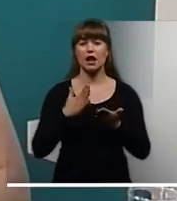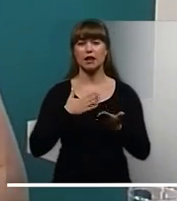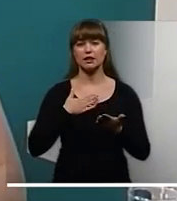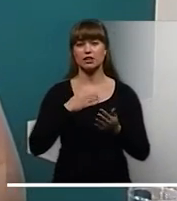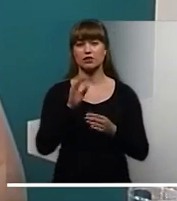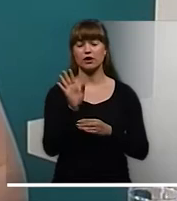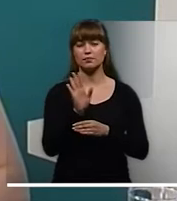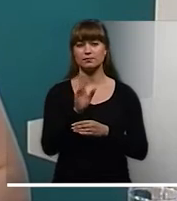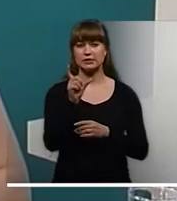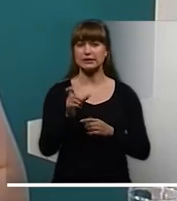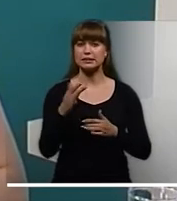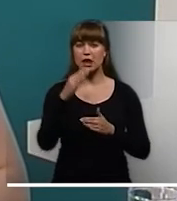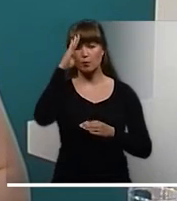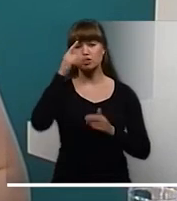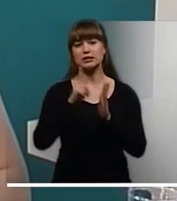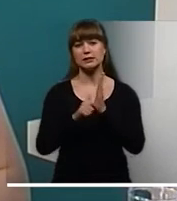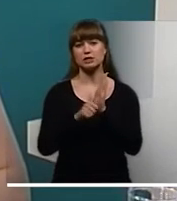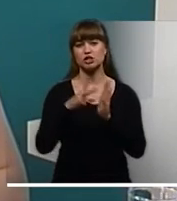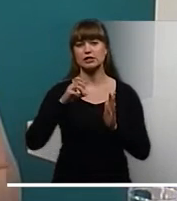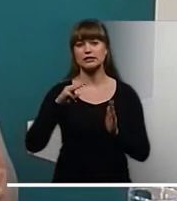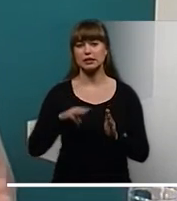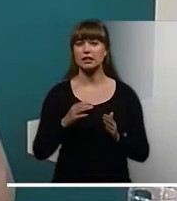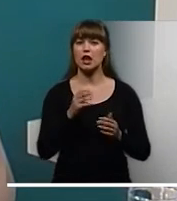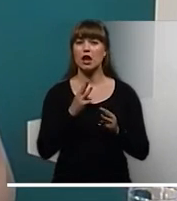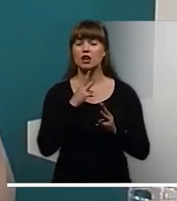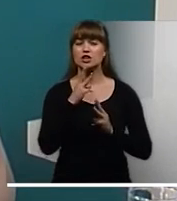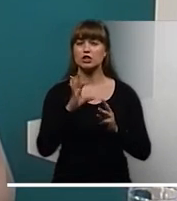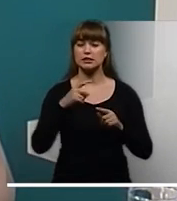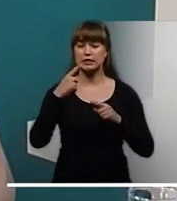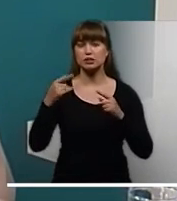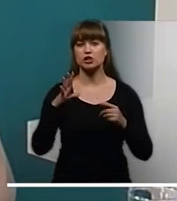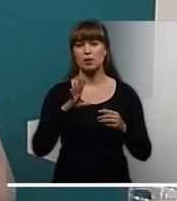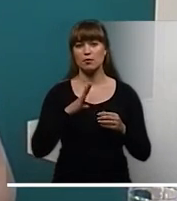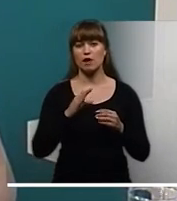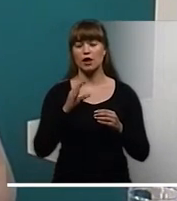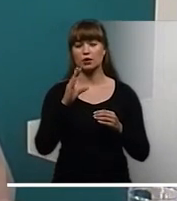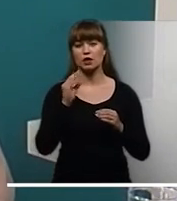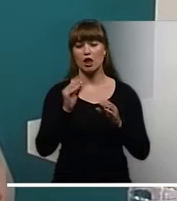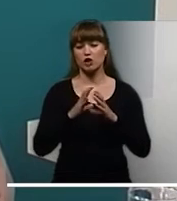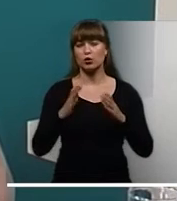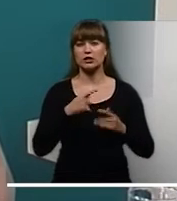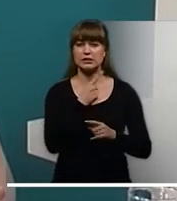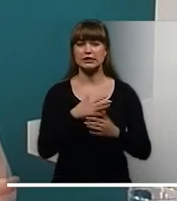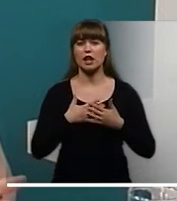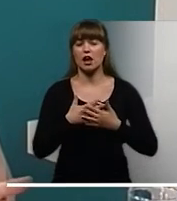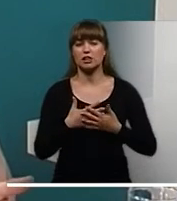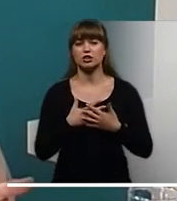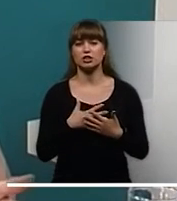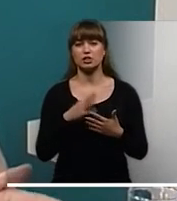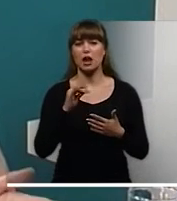нашего телезрителя. Это мужчина, ему 76 лет. Жалуется он на следующее. У него отекают ноги, сильная отдышка.